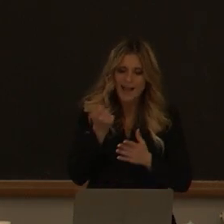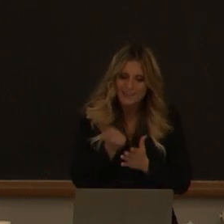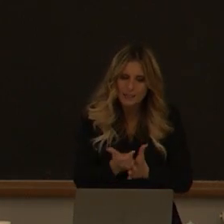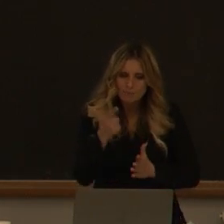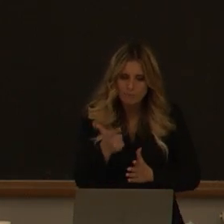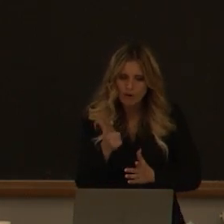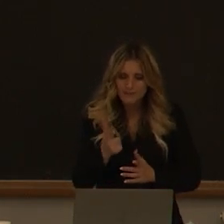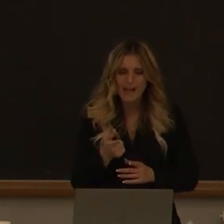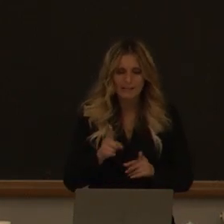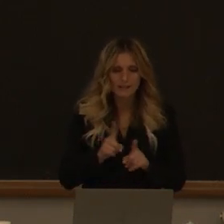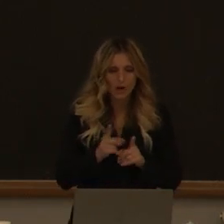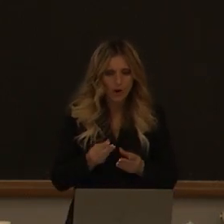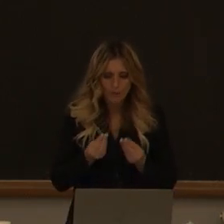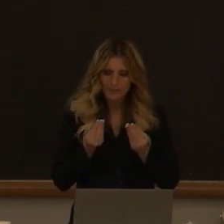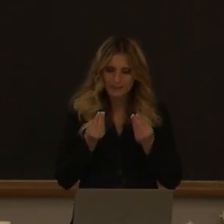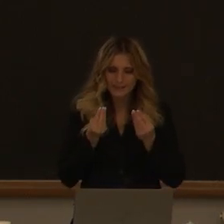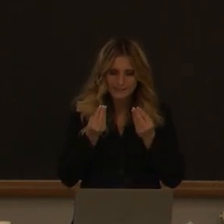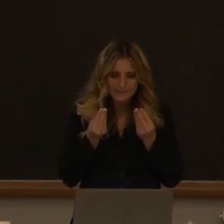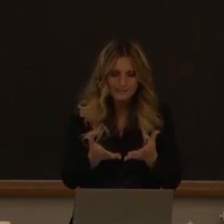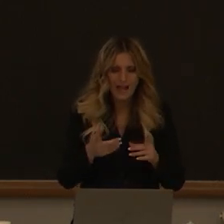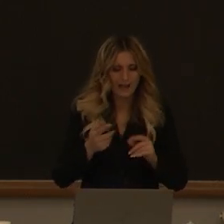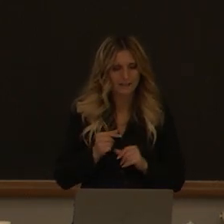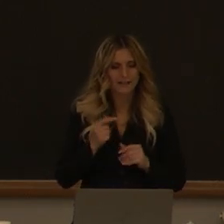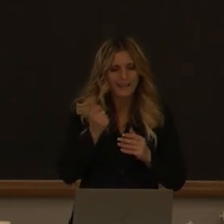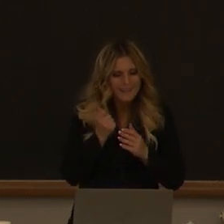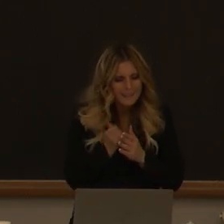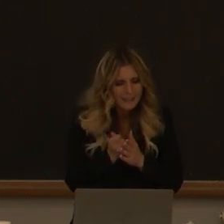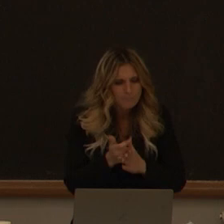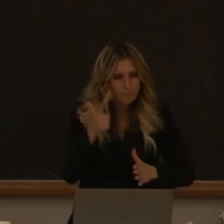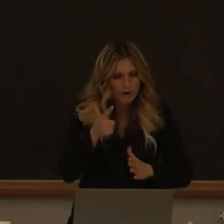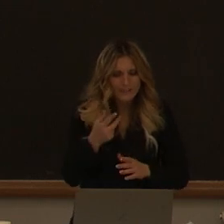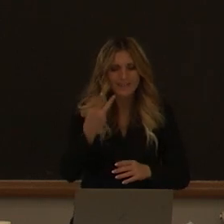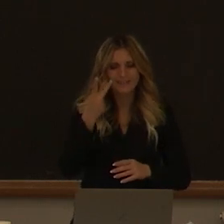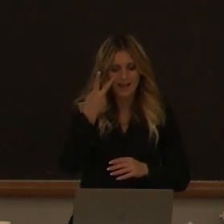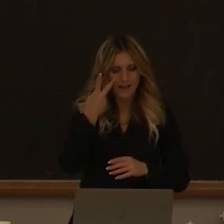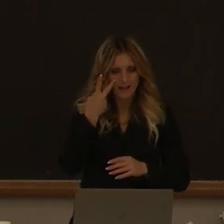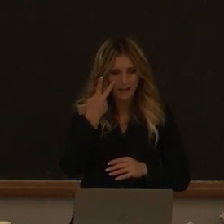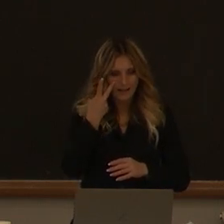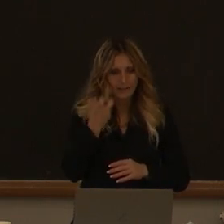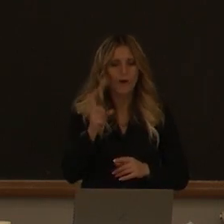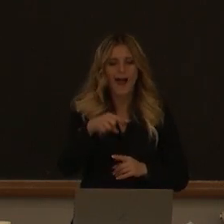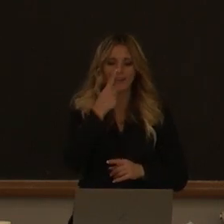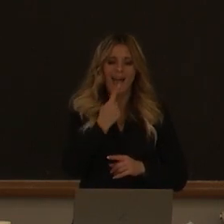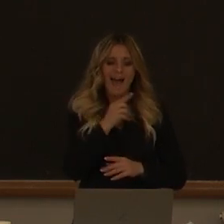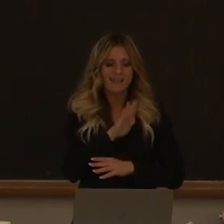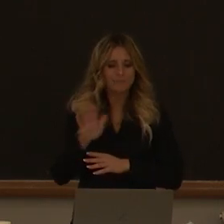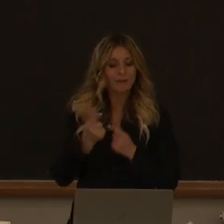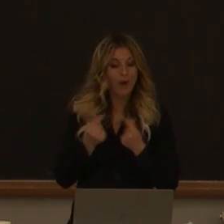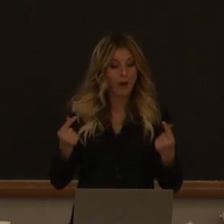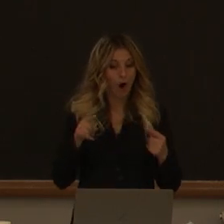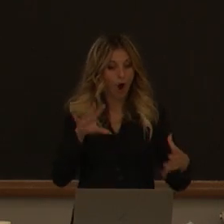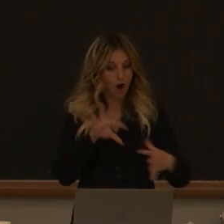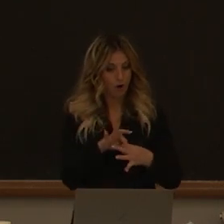fatto che lo va a correlare in maniera estremamente importante con quella, diciamo, che sono anche gli aspetti dell'economia.